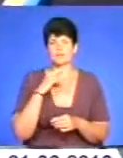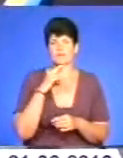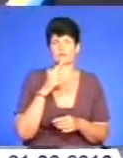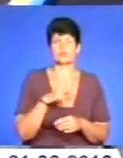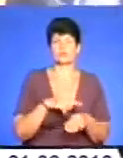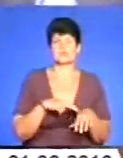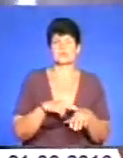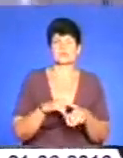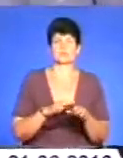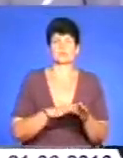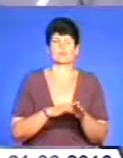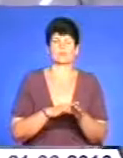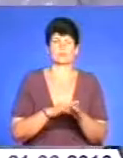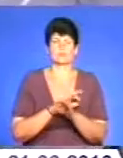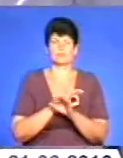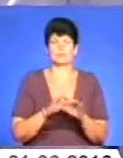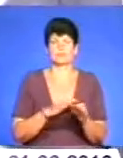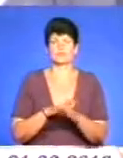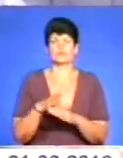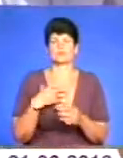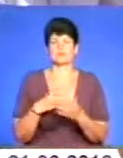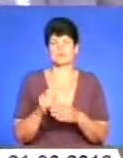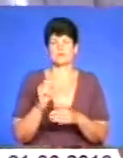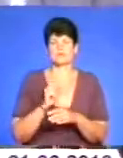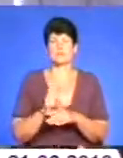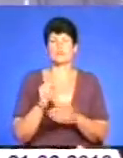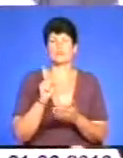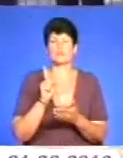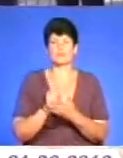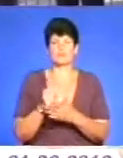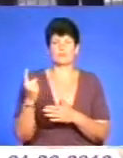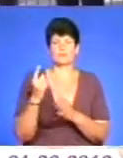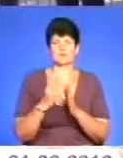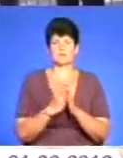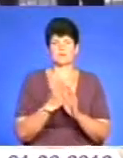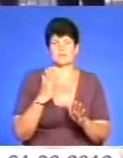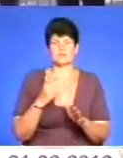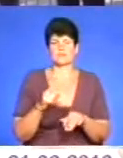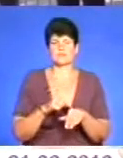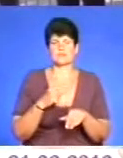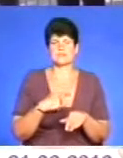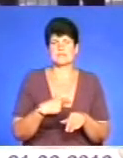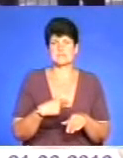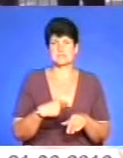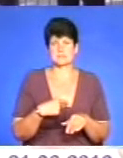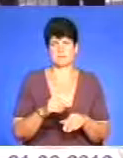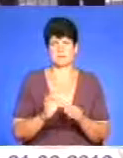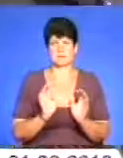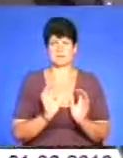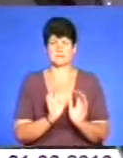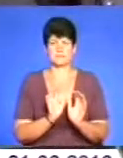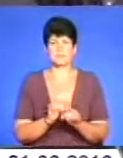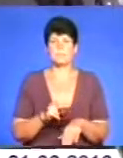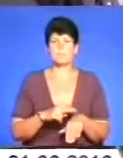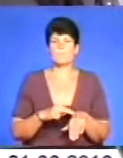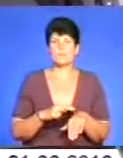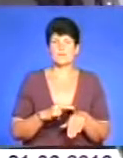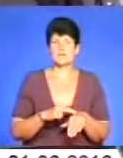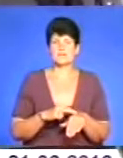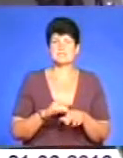Хочу також звернутися до правоохоронців і хочу їм побажати, щоб вони з професійністю виконували